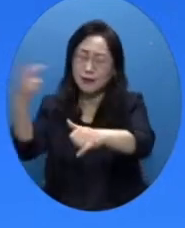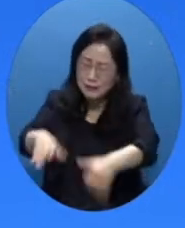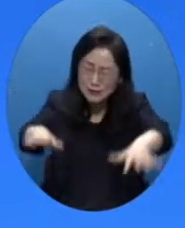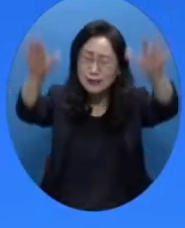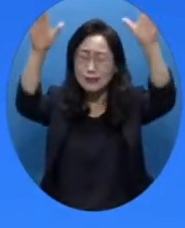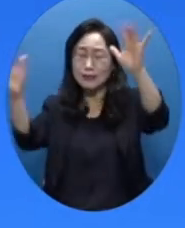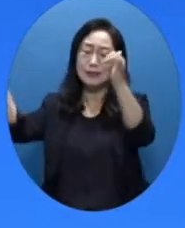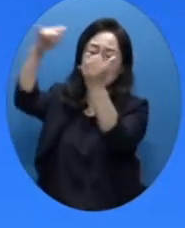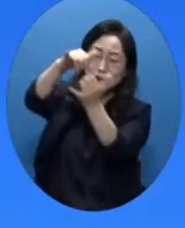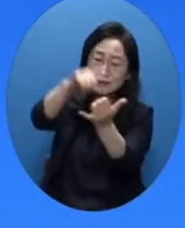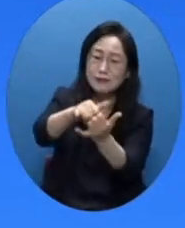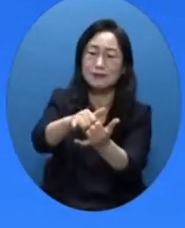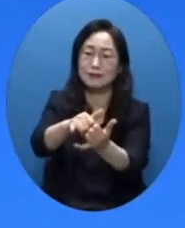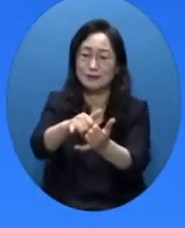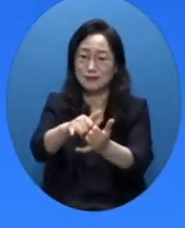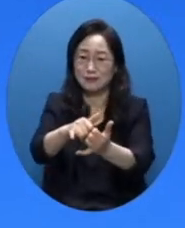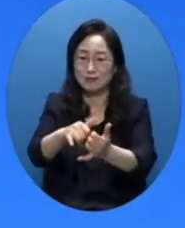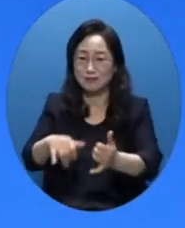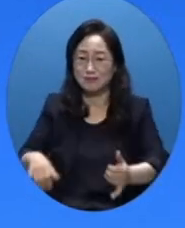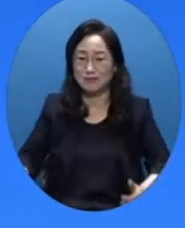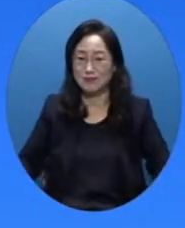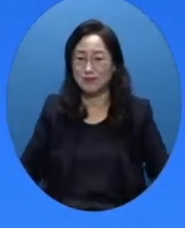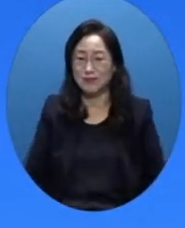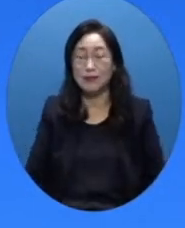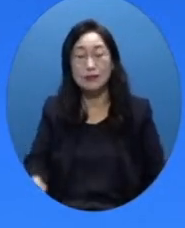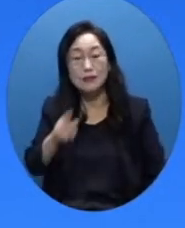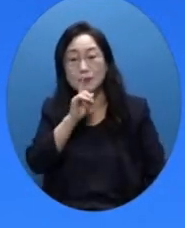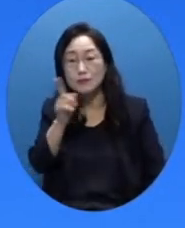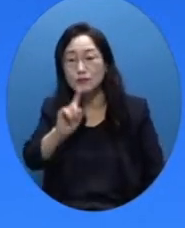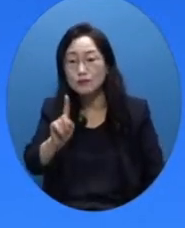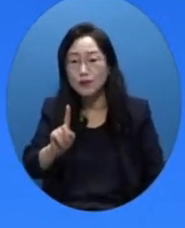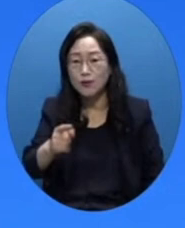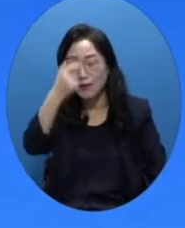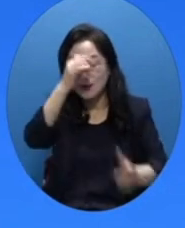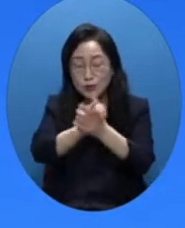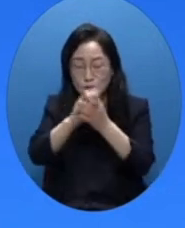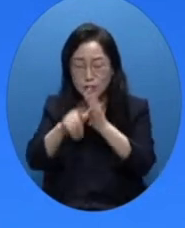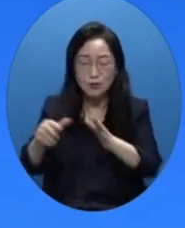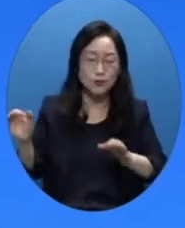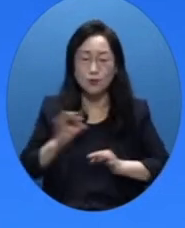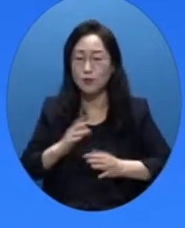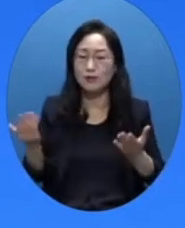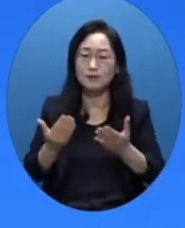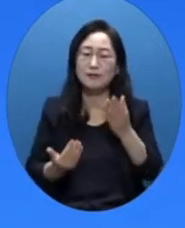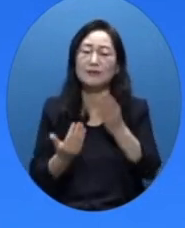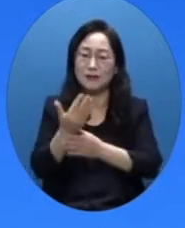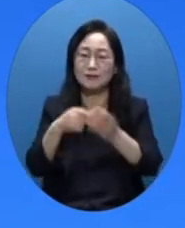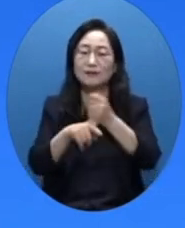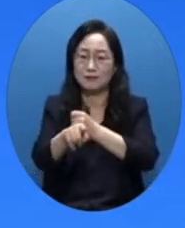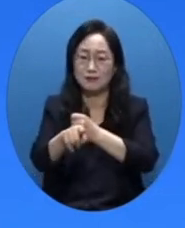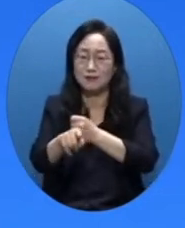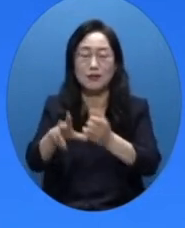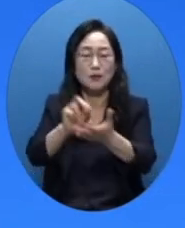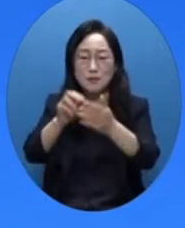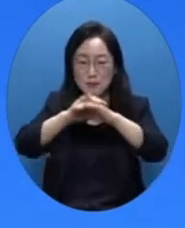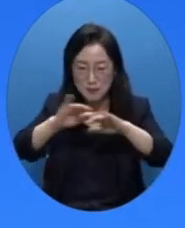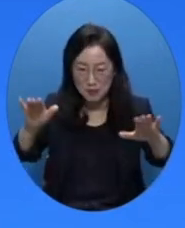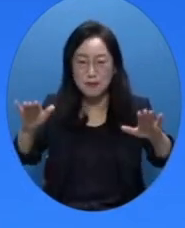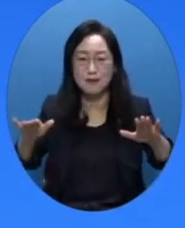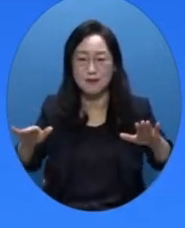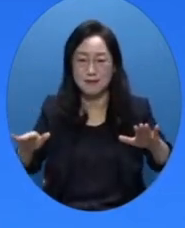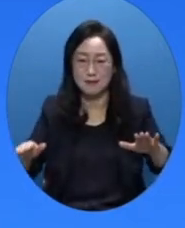저들을 물리칩니다. 이 말씀은 우리가 기도할 때 놀라운 일이 일어난다는 것입니다. 문제가 해결된다는